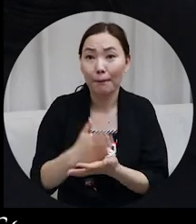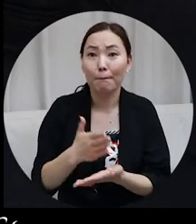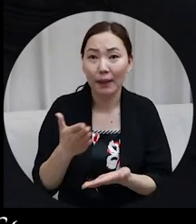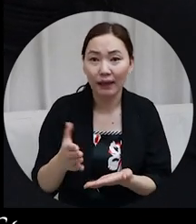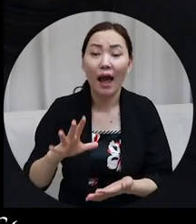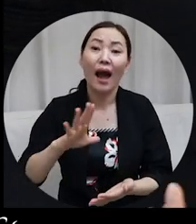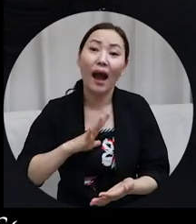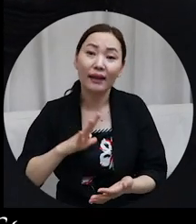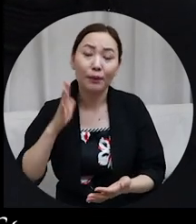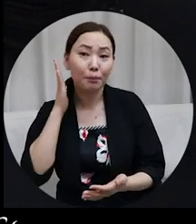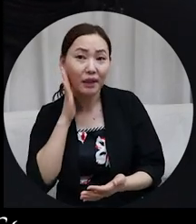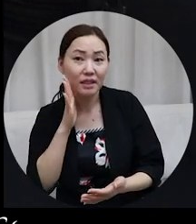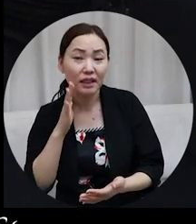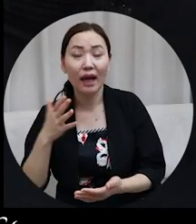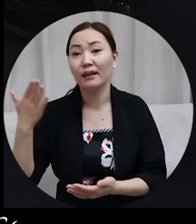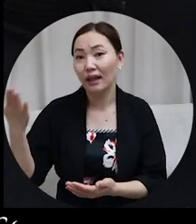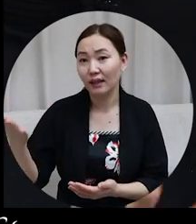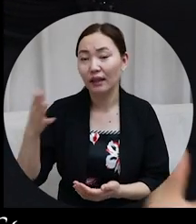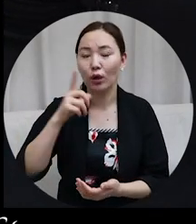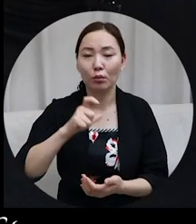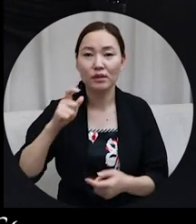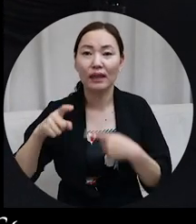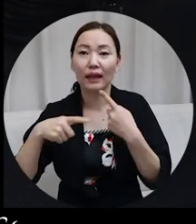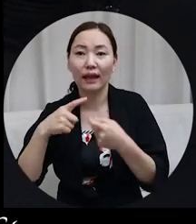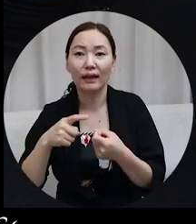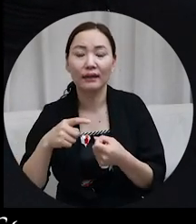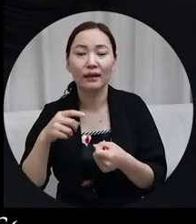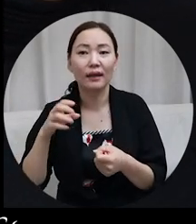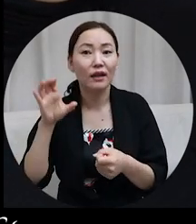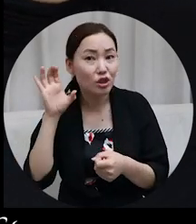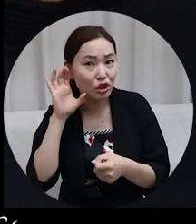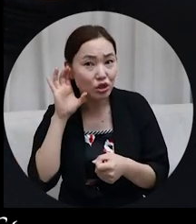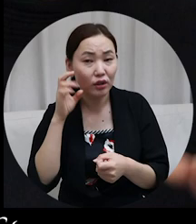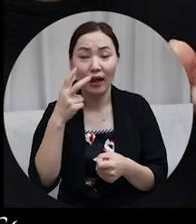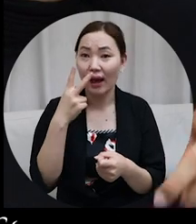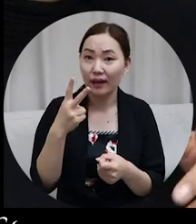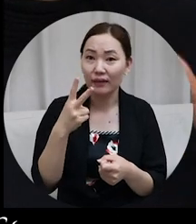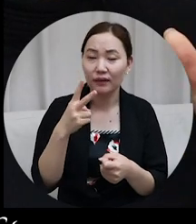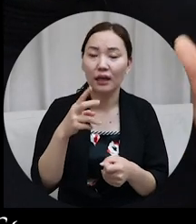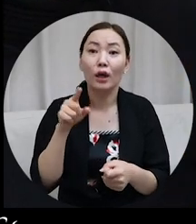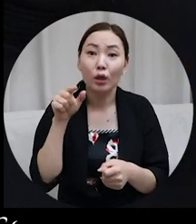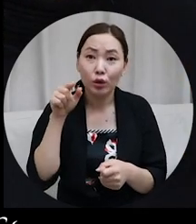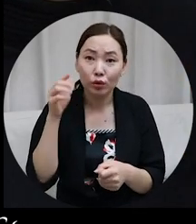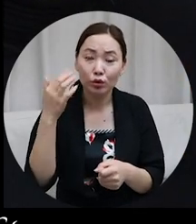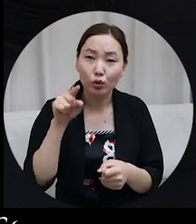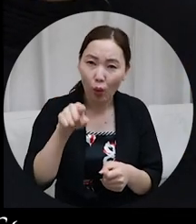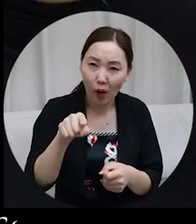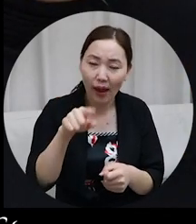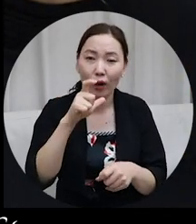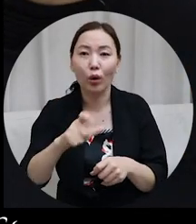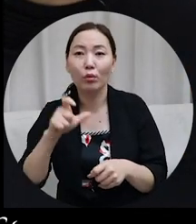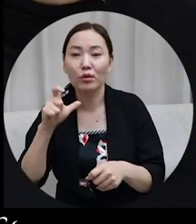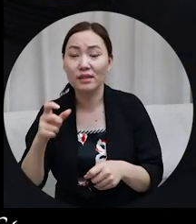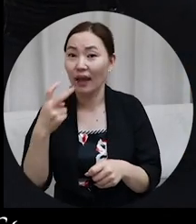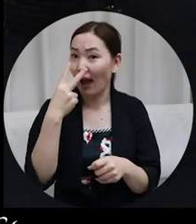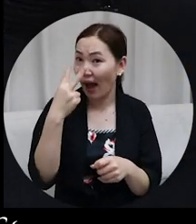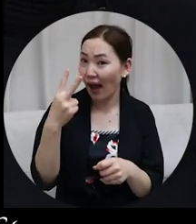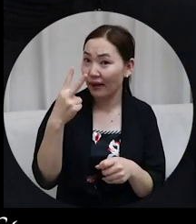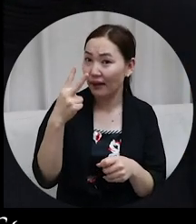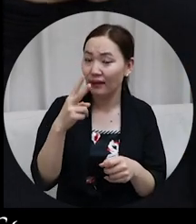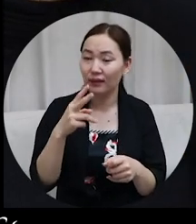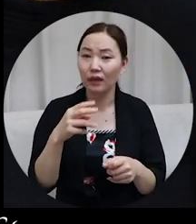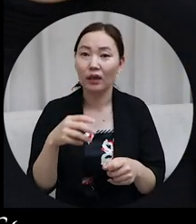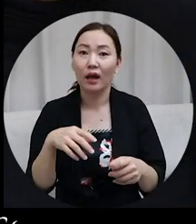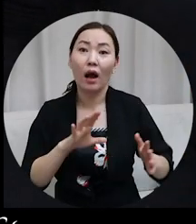ингээл хатам ээжтэй бас уянгагийн яриаг сонсоод байхад ингээл хүмүүсийн яриаг анзаараад байхад тэр хүмүүсийн ерөөсөө л юмыг харах өнцгөн л чухал юм байна. Тийм шүү дээ.